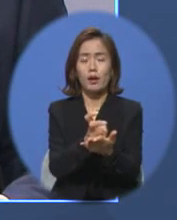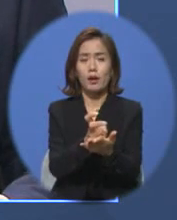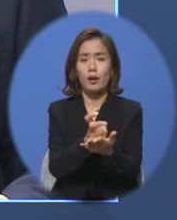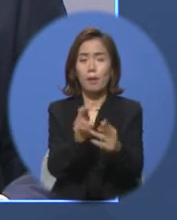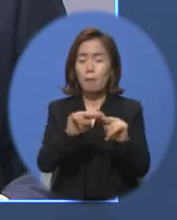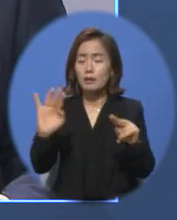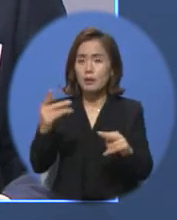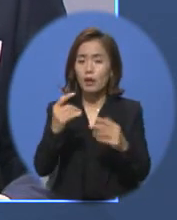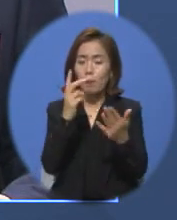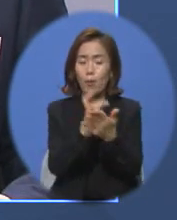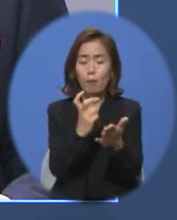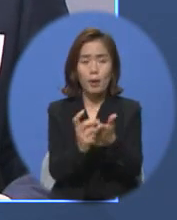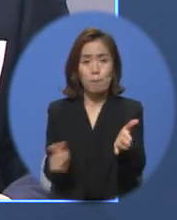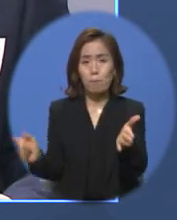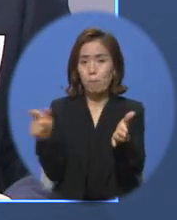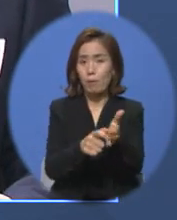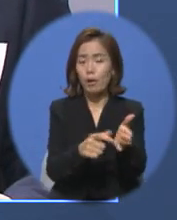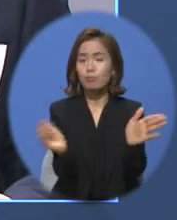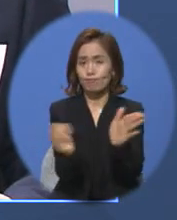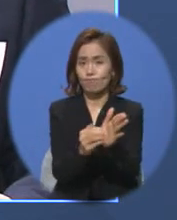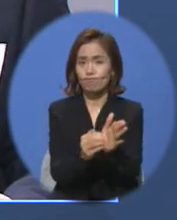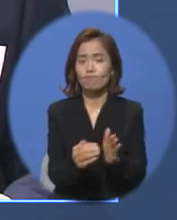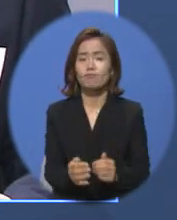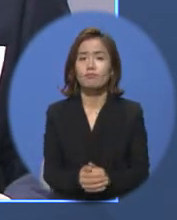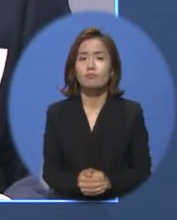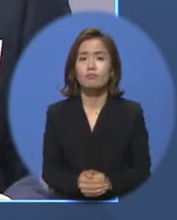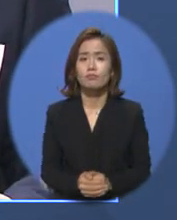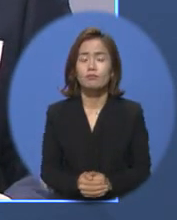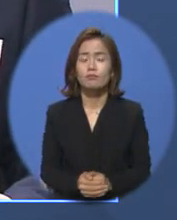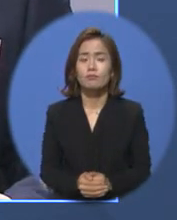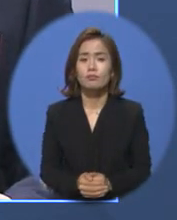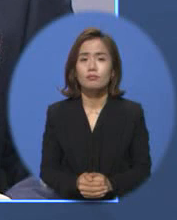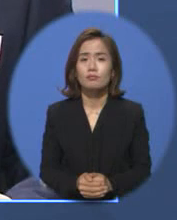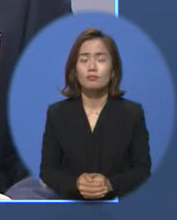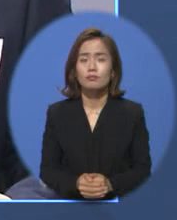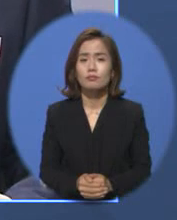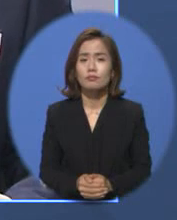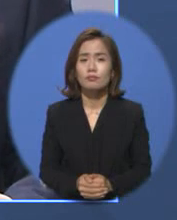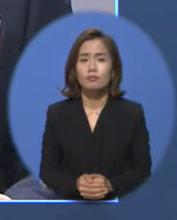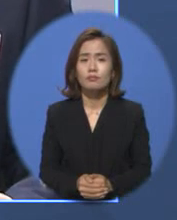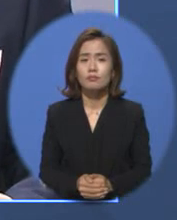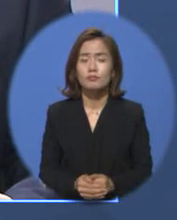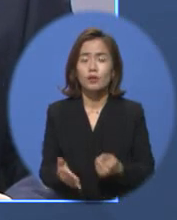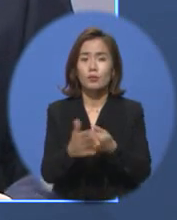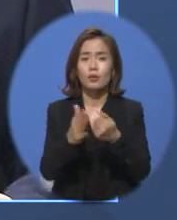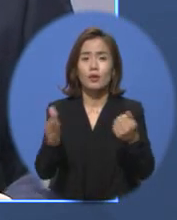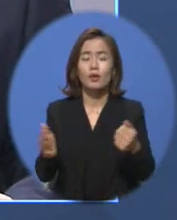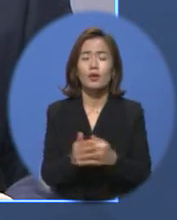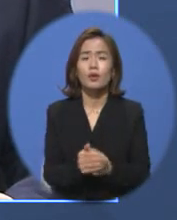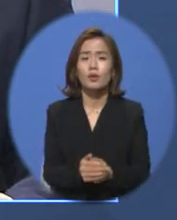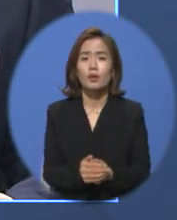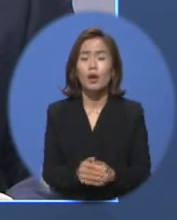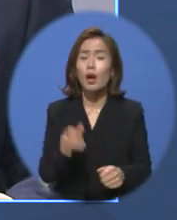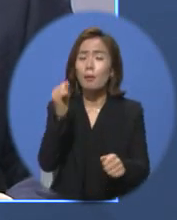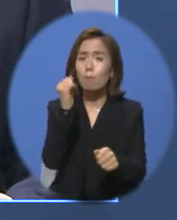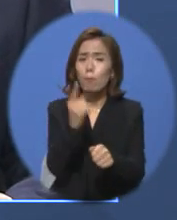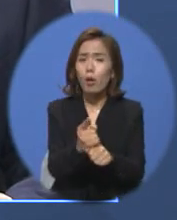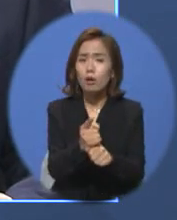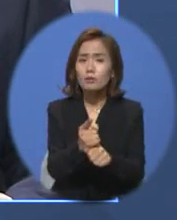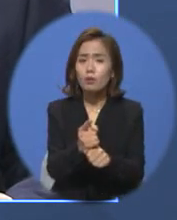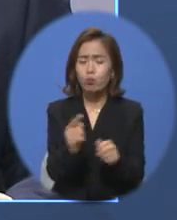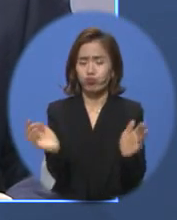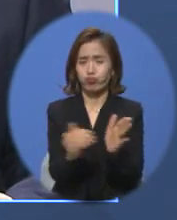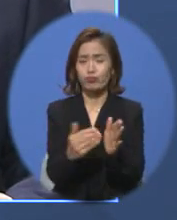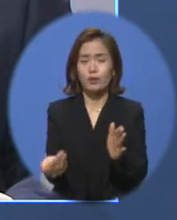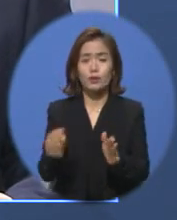입학금폐지를법제화하는고등교육법이통과되었습니다. 김선생님,질문은간결하게해주십시오 . 네,알겠습니다.그러므로이미시행되었거나합의되었거나법으로확정된사안에대해선거공약